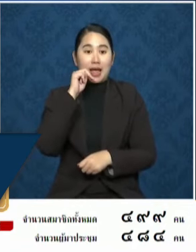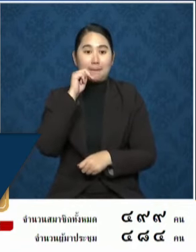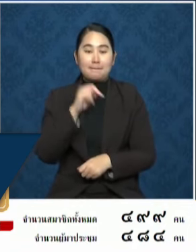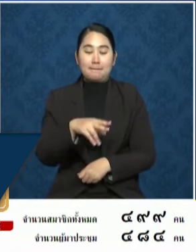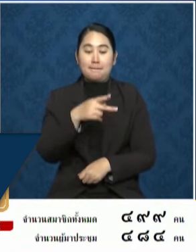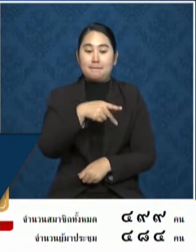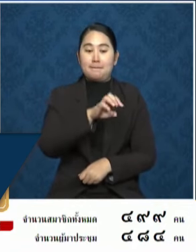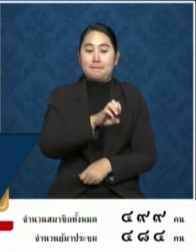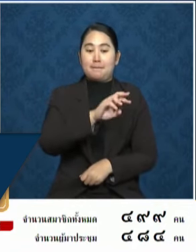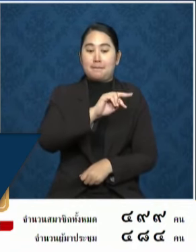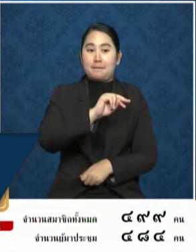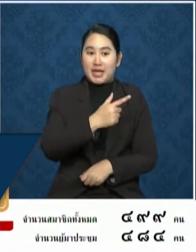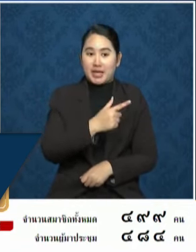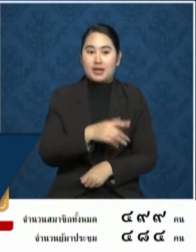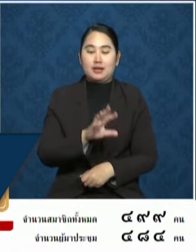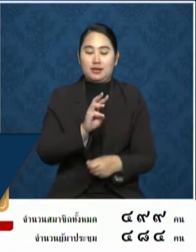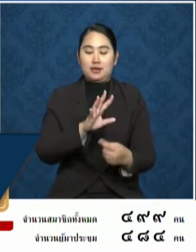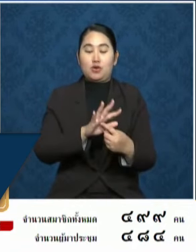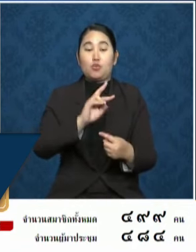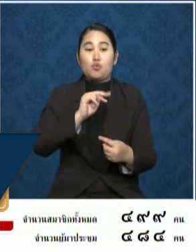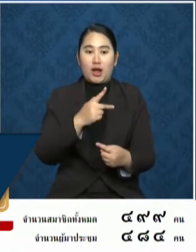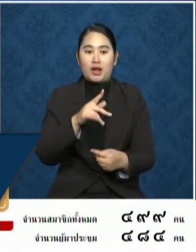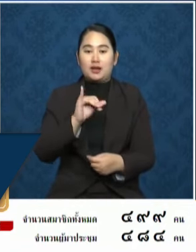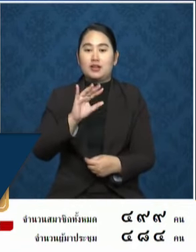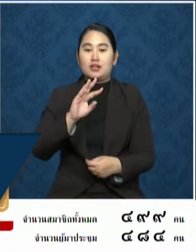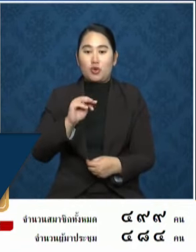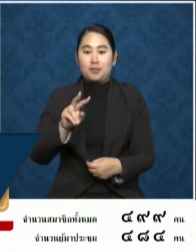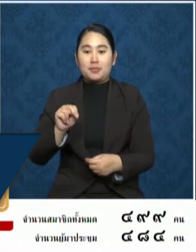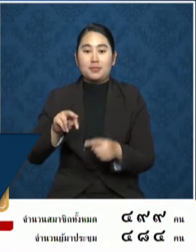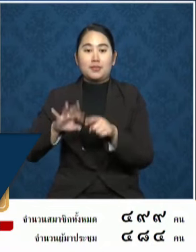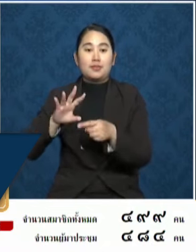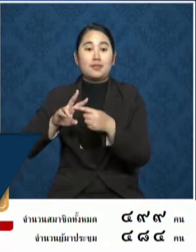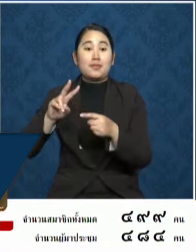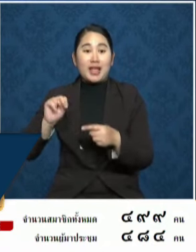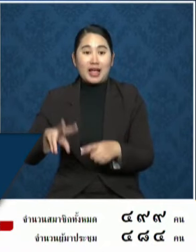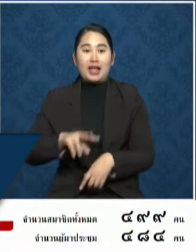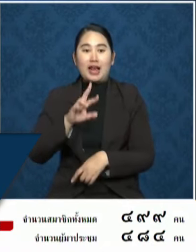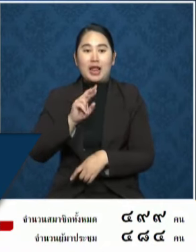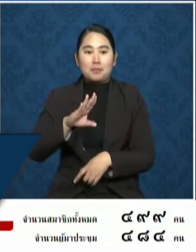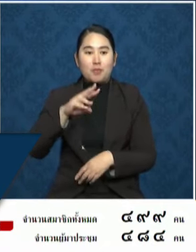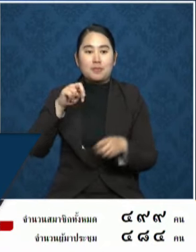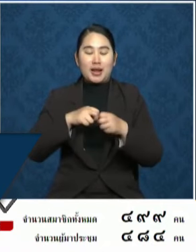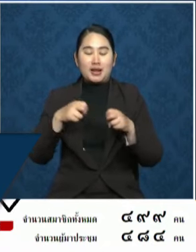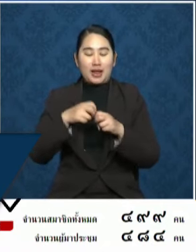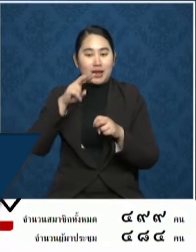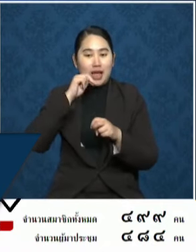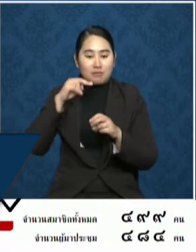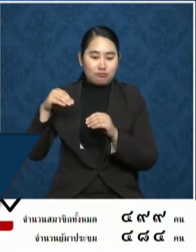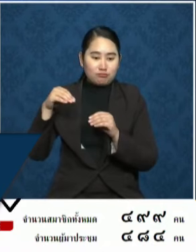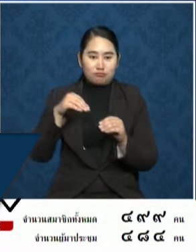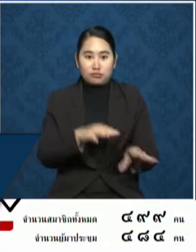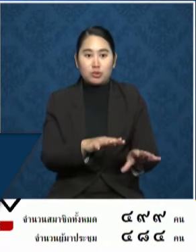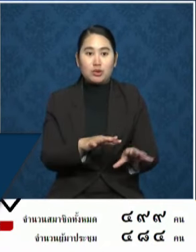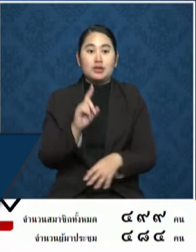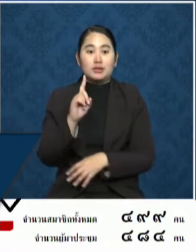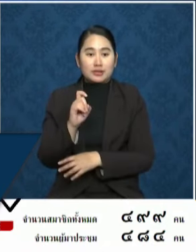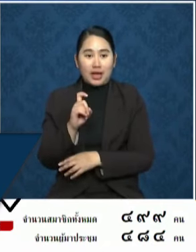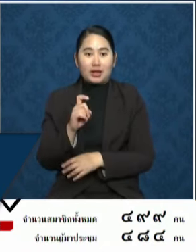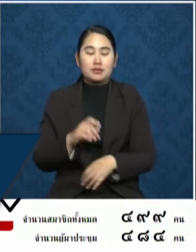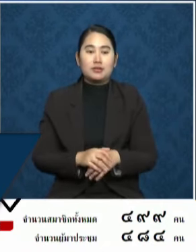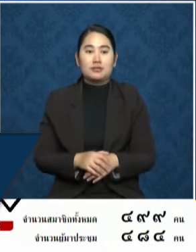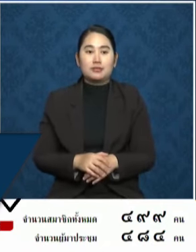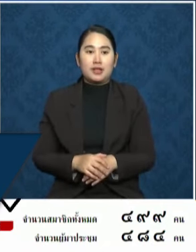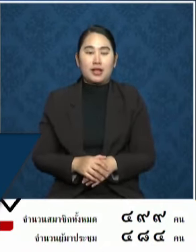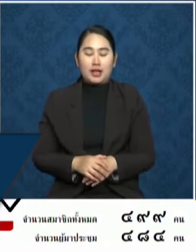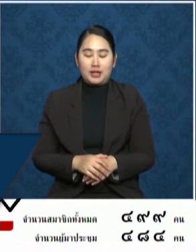ปิงวังยมน่านครับตื้นเขินระบบสูบน้ำมีปัญหาส่งน้ำเข้าไล่เข้านาไม่ได้ขาดระบบเส้น